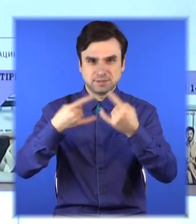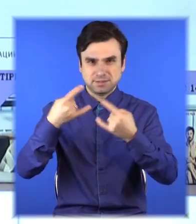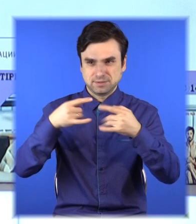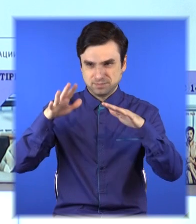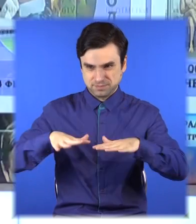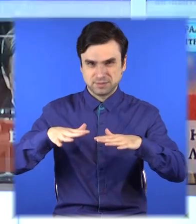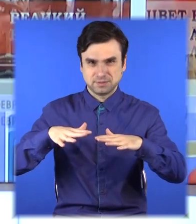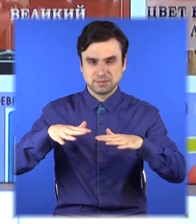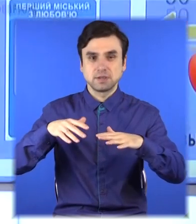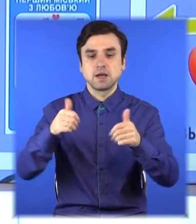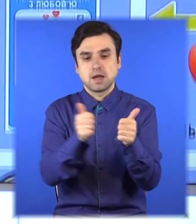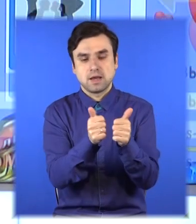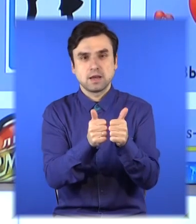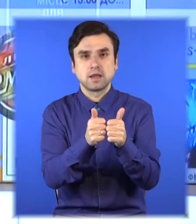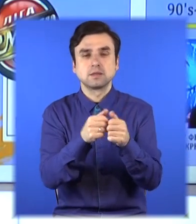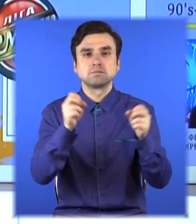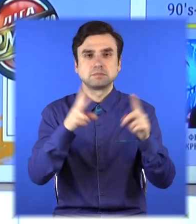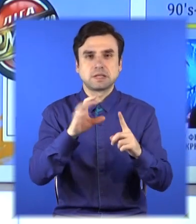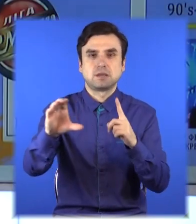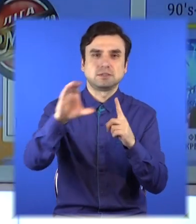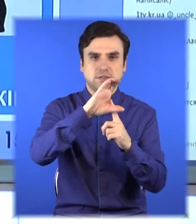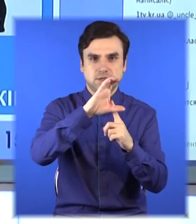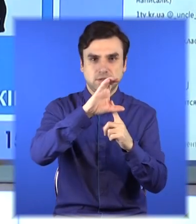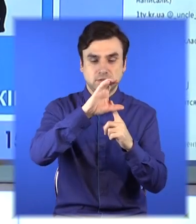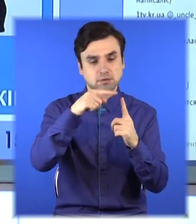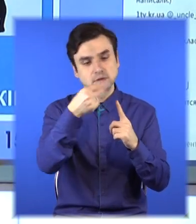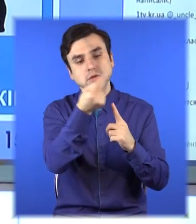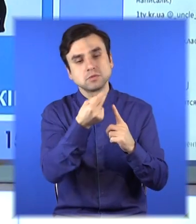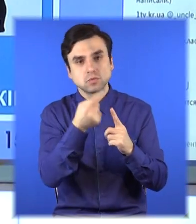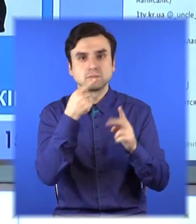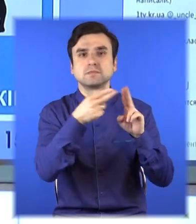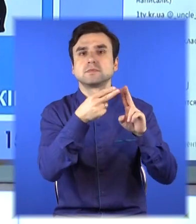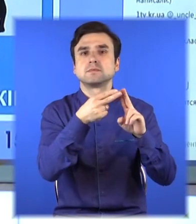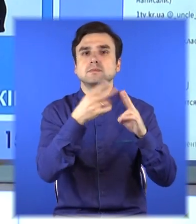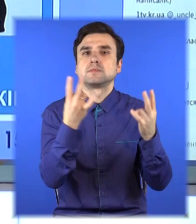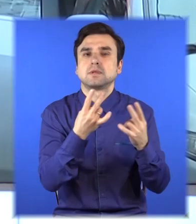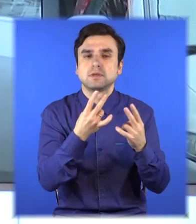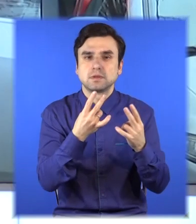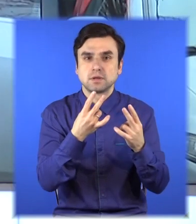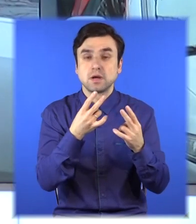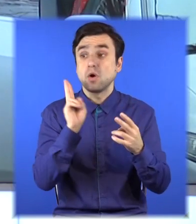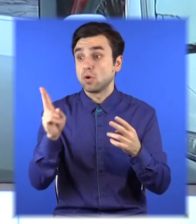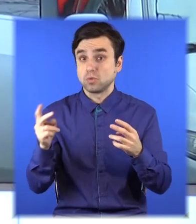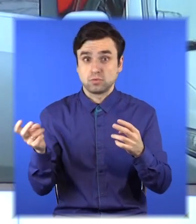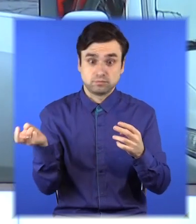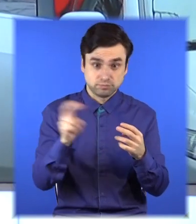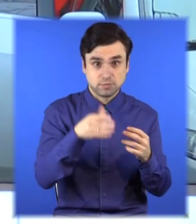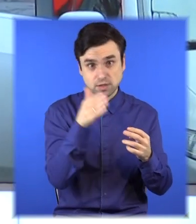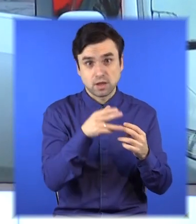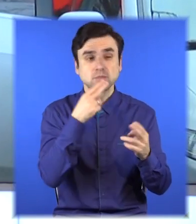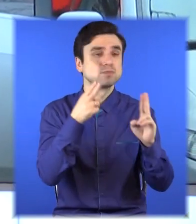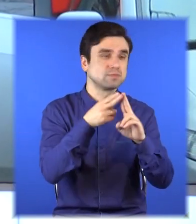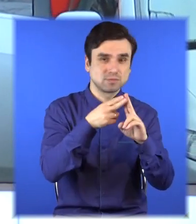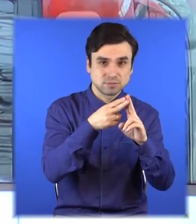спеціальний знак. Біля нього цілувалися закохані, а після отримували повітряні символічні кульки у формі серця та фотографувалися